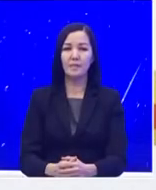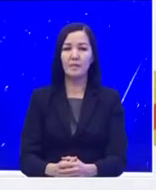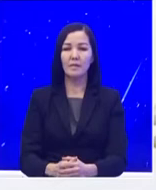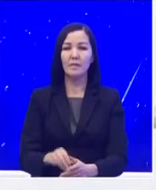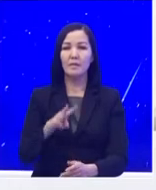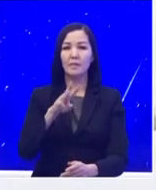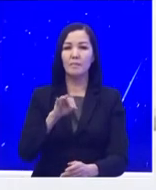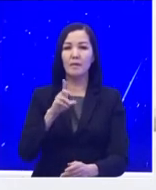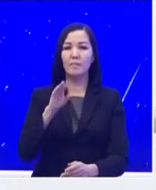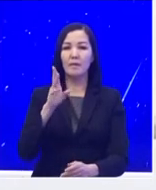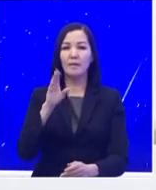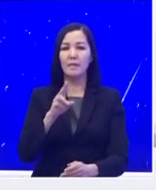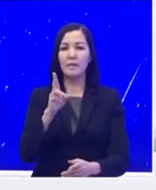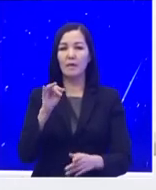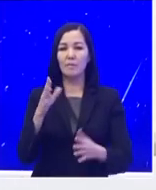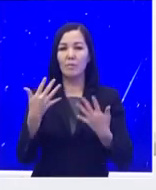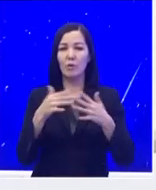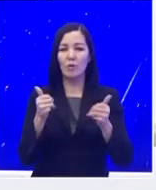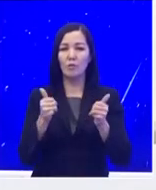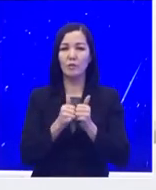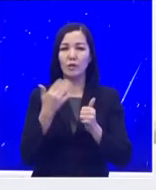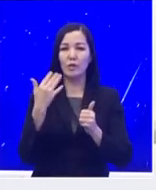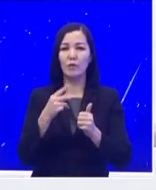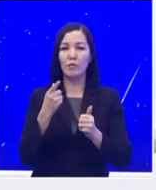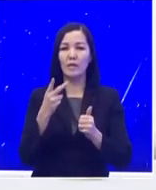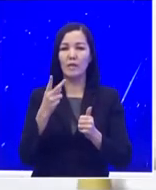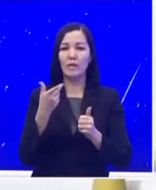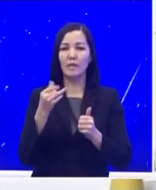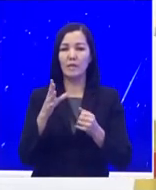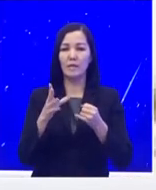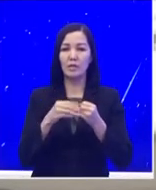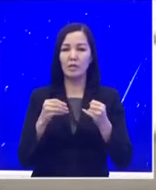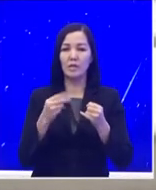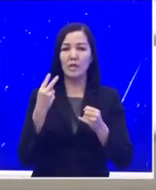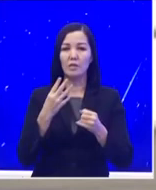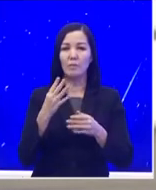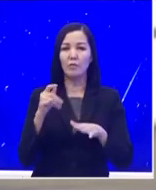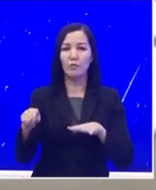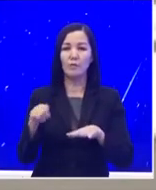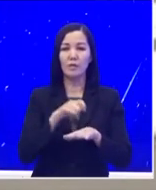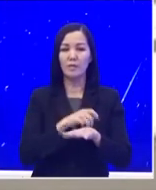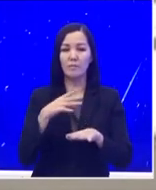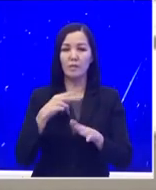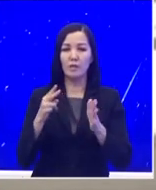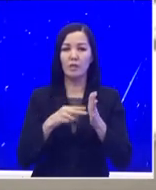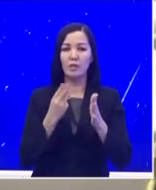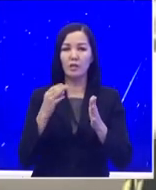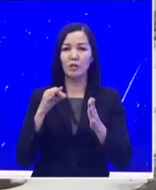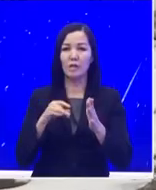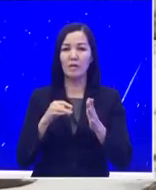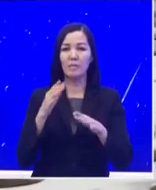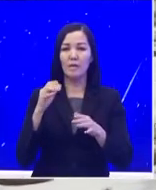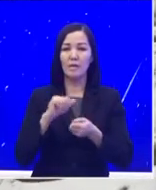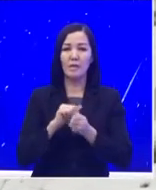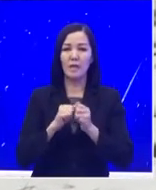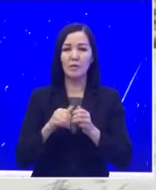Мобилекс автодромы Комсомол ауылының жанында, аумағы 52 гектар, жарыс алаңы 24 000 шаршы метр, 7 шақырымдық ралли тас жолы да